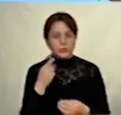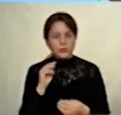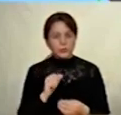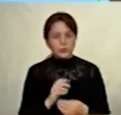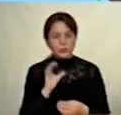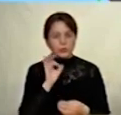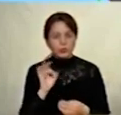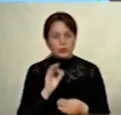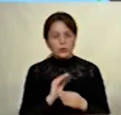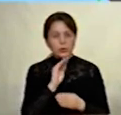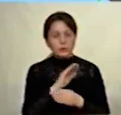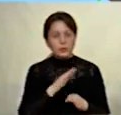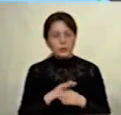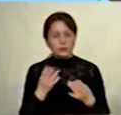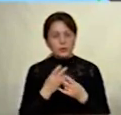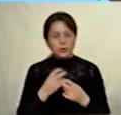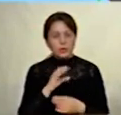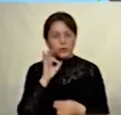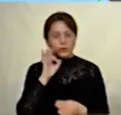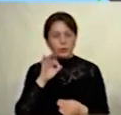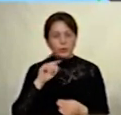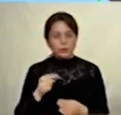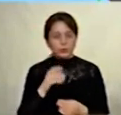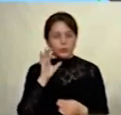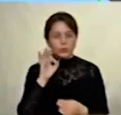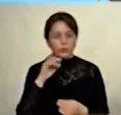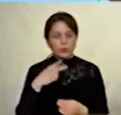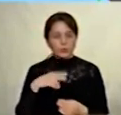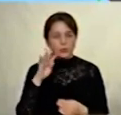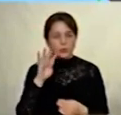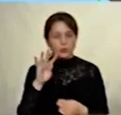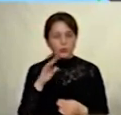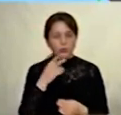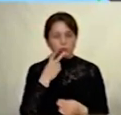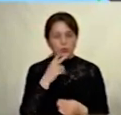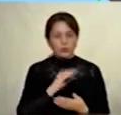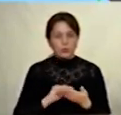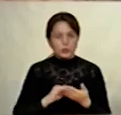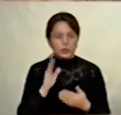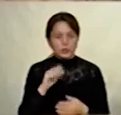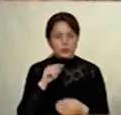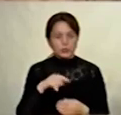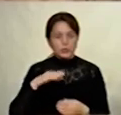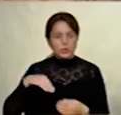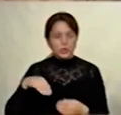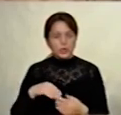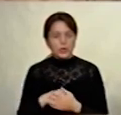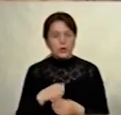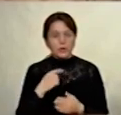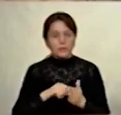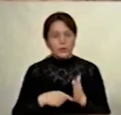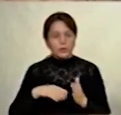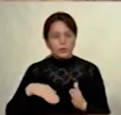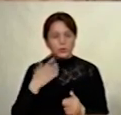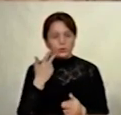0 bütün yozamiz. 0 bütün 0 24 ko'rinishda yozamiz. Shundagina virguldan keyin 3-ta raqam